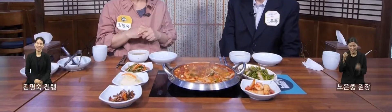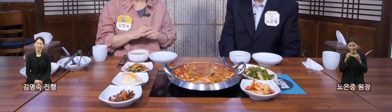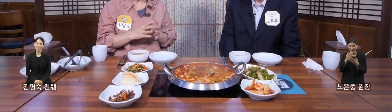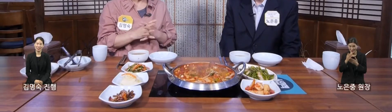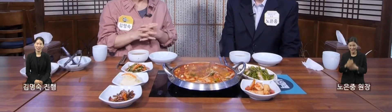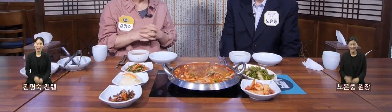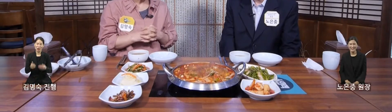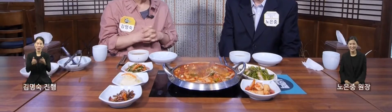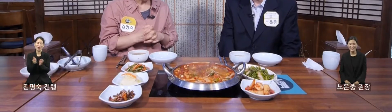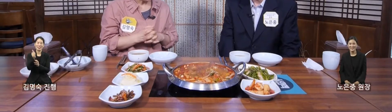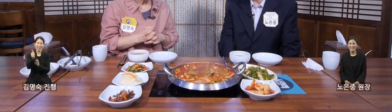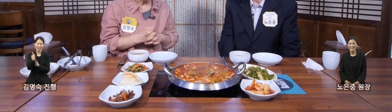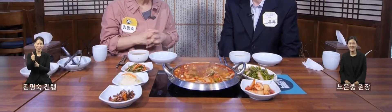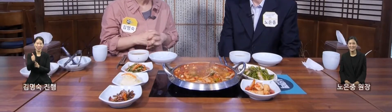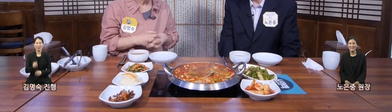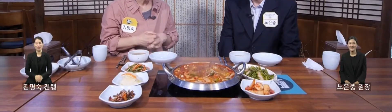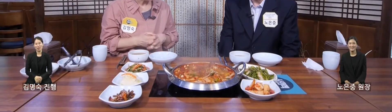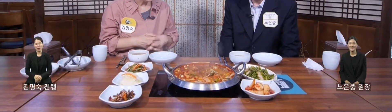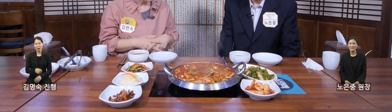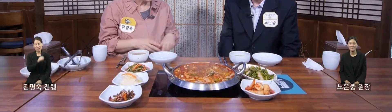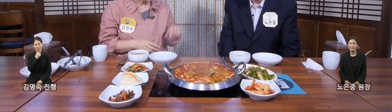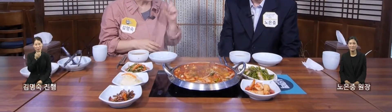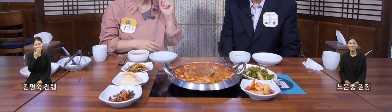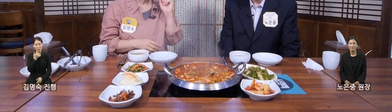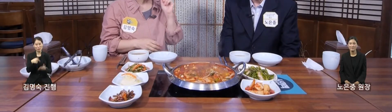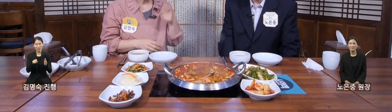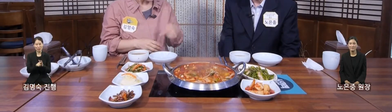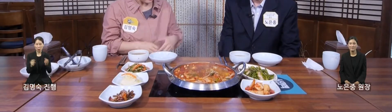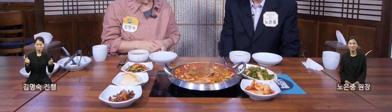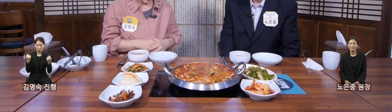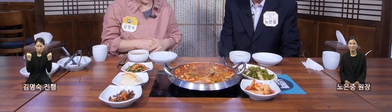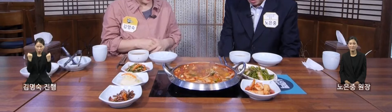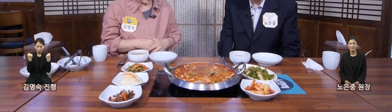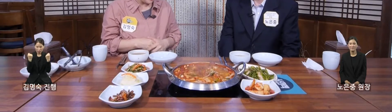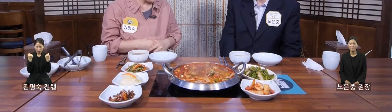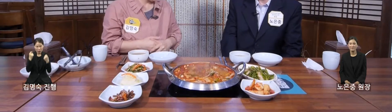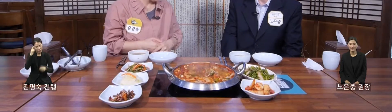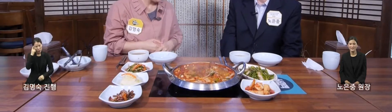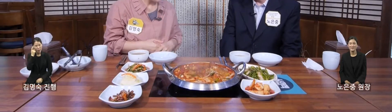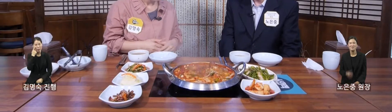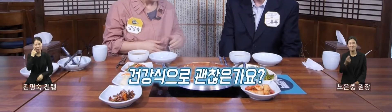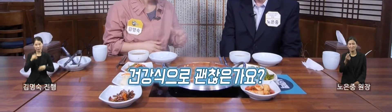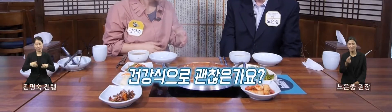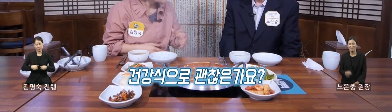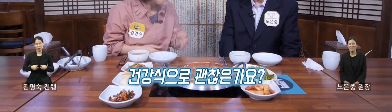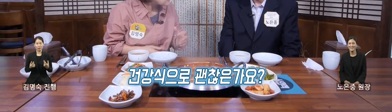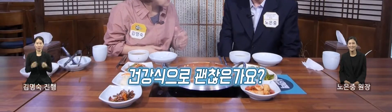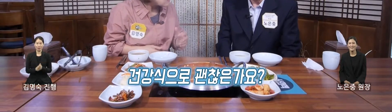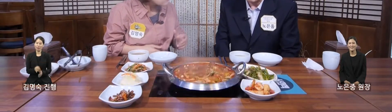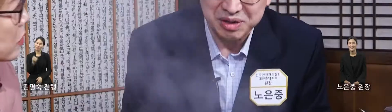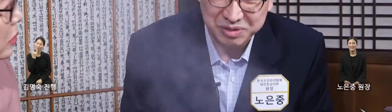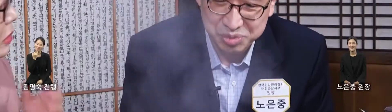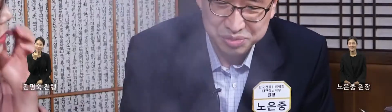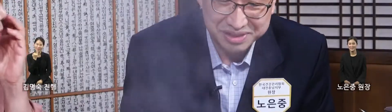왠지 원장님하고 네. 뭔가를 먹을 때는 네. 이 건강을 따져봐야 될 것 같은. 그러시죠? 네, 그러시죠. 어떻게